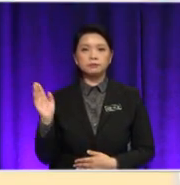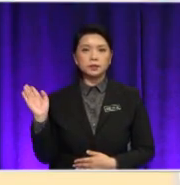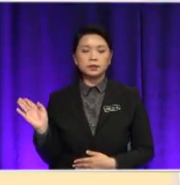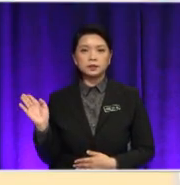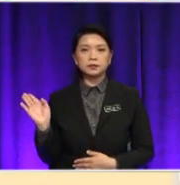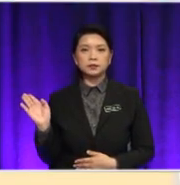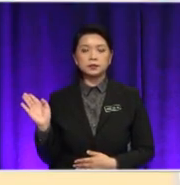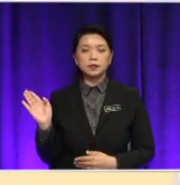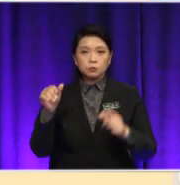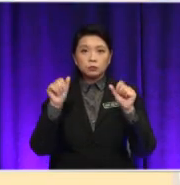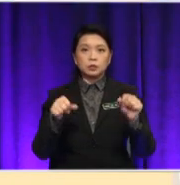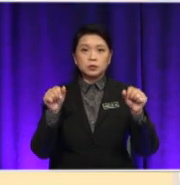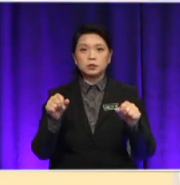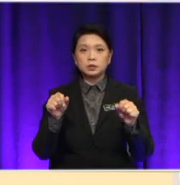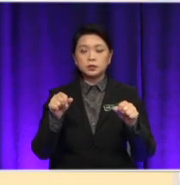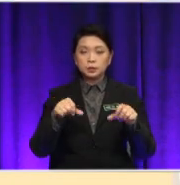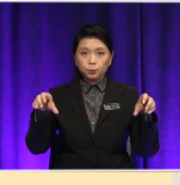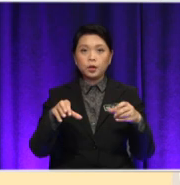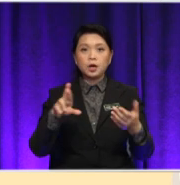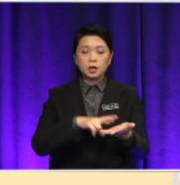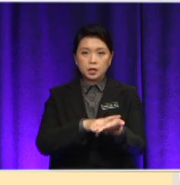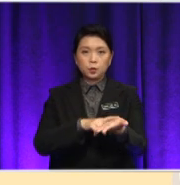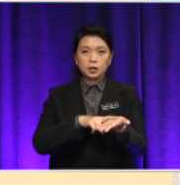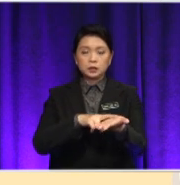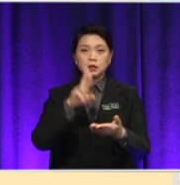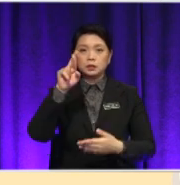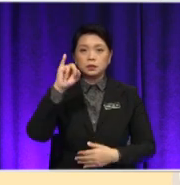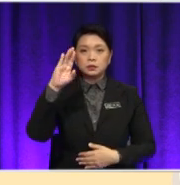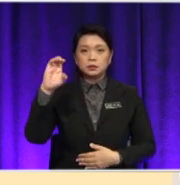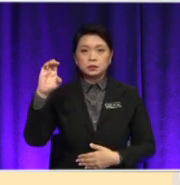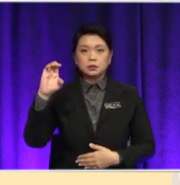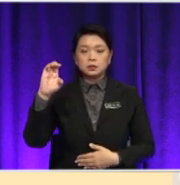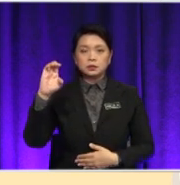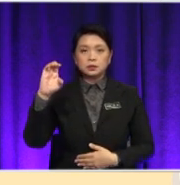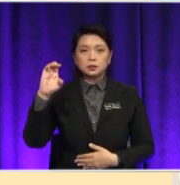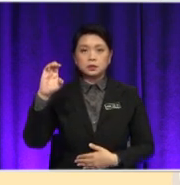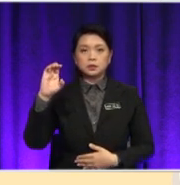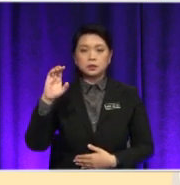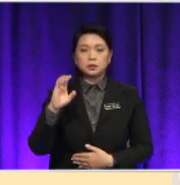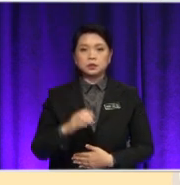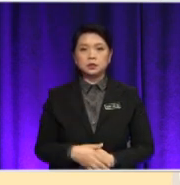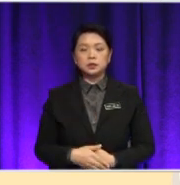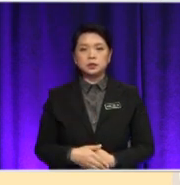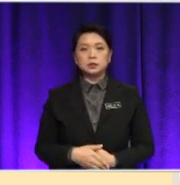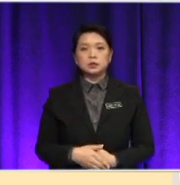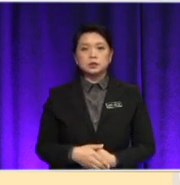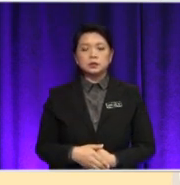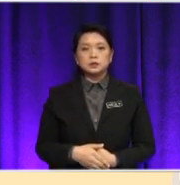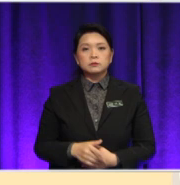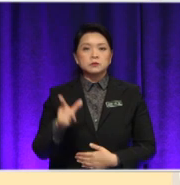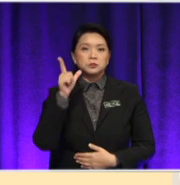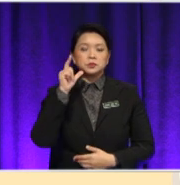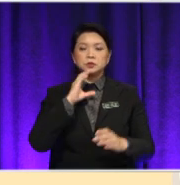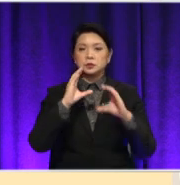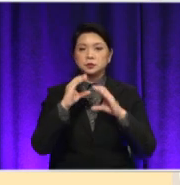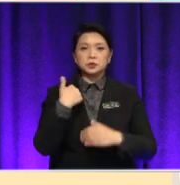ke kita buat prosedur ataupun rawatan rush dah banyak? Cikgu, sebenarnya kita tak boleh memberi rawatan ni